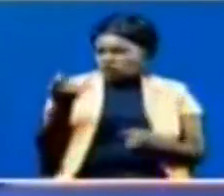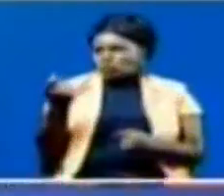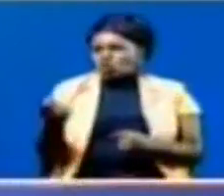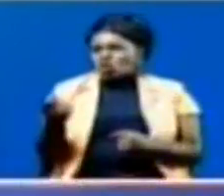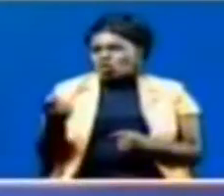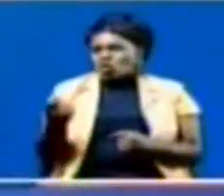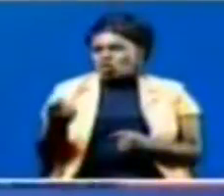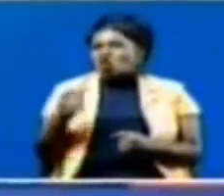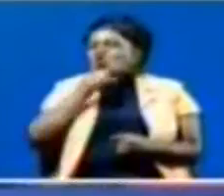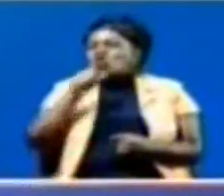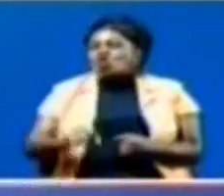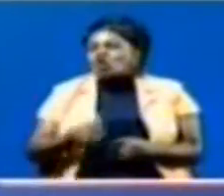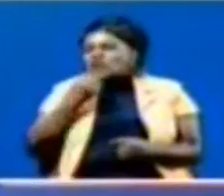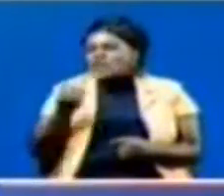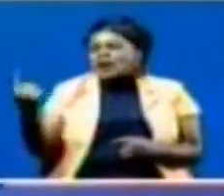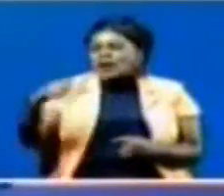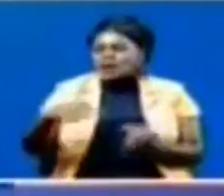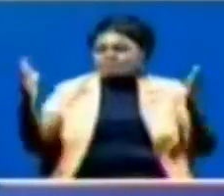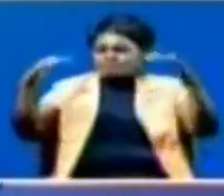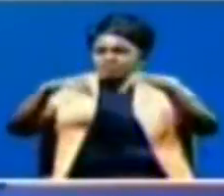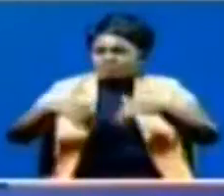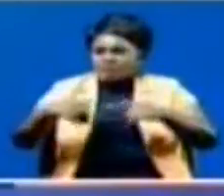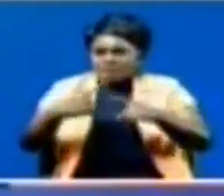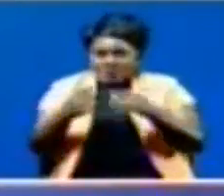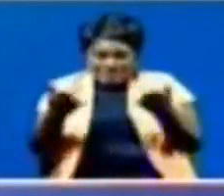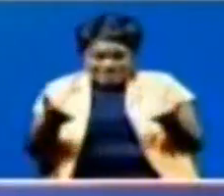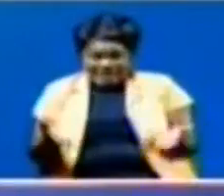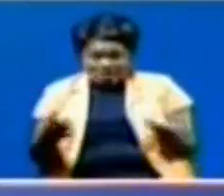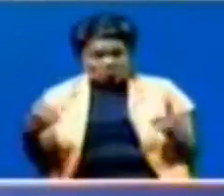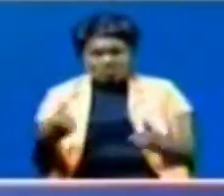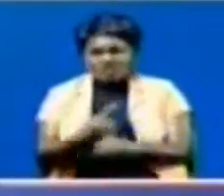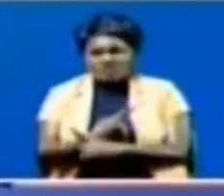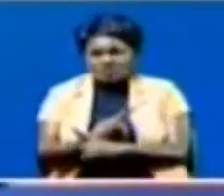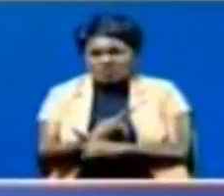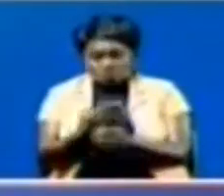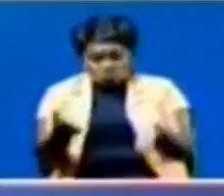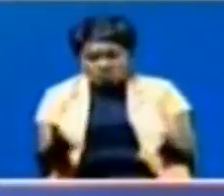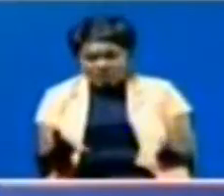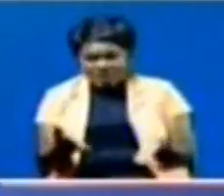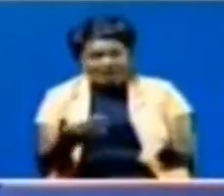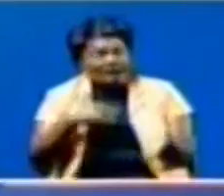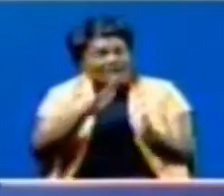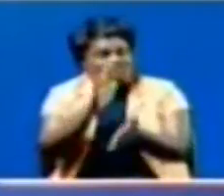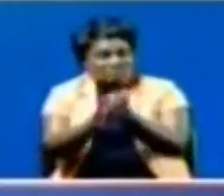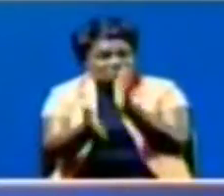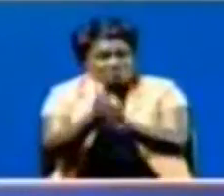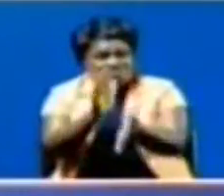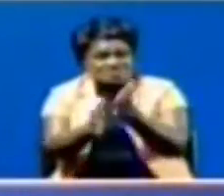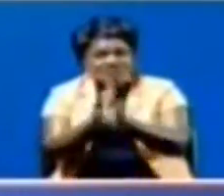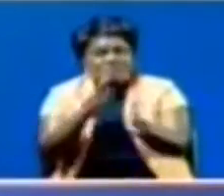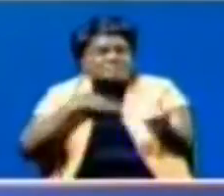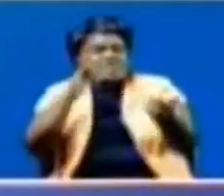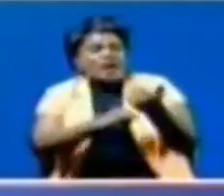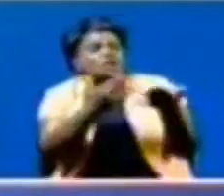kidogo akina baba waliitwa kikao kikaitwa wazee wakaja huu bwana vipi mbona anakwenda kinyume lakini siku hizi hamna tena ilikuwa mimi nakuwa